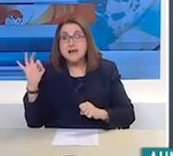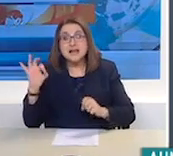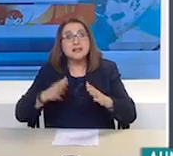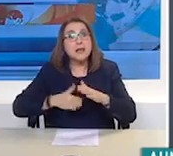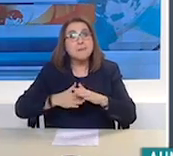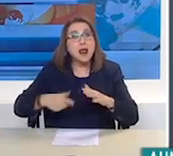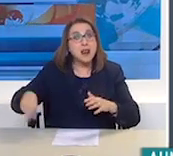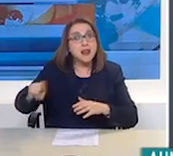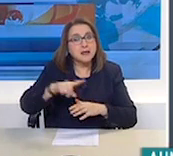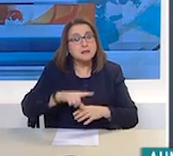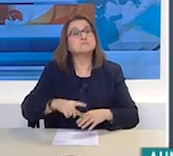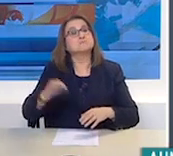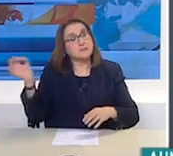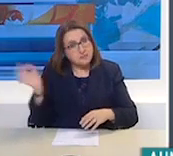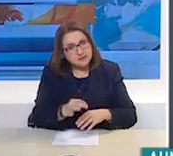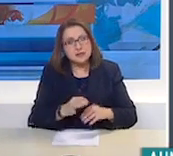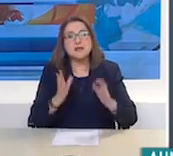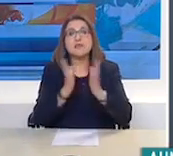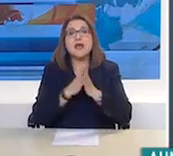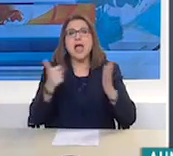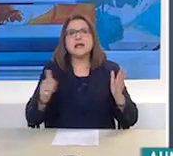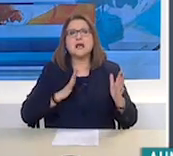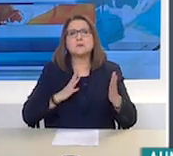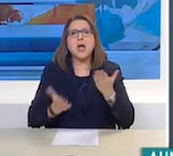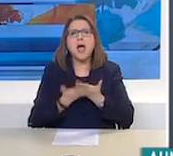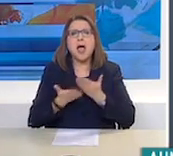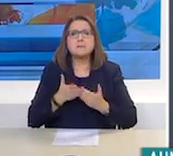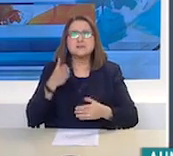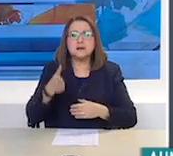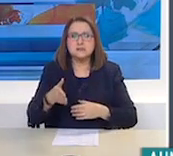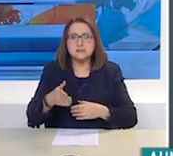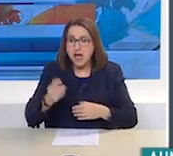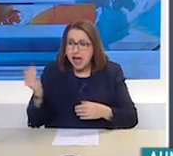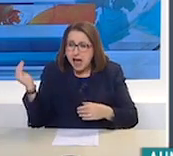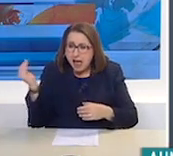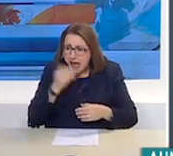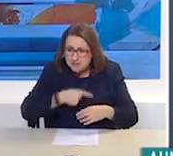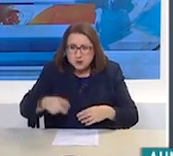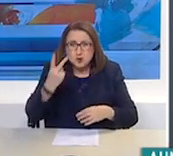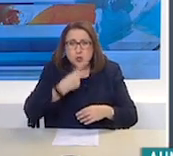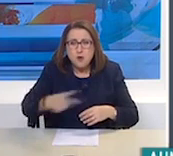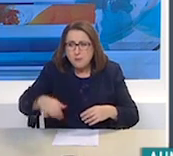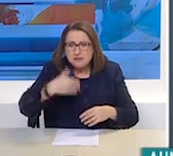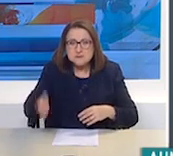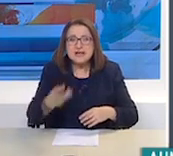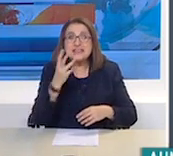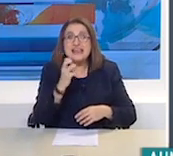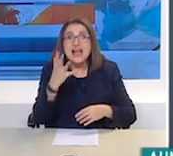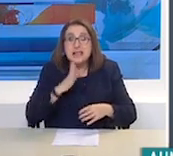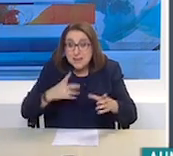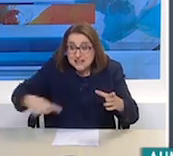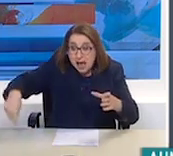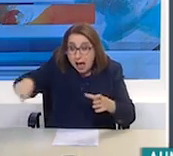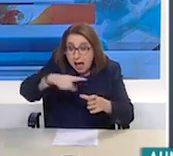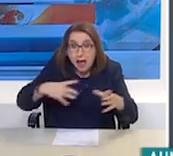επισκέπτες. Και μέσα στις επόμενες 20 μέρες, 35 από αυτούς τους ασθενείς δυστυχώς απεβίωσαν. Η θνητότητα για τους